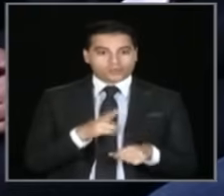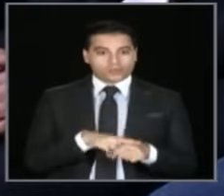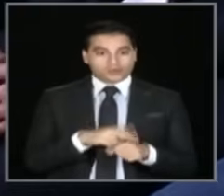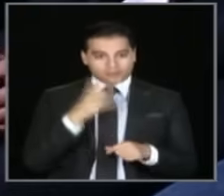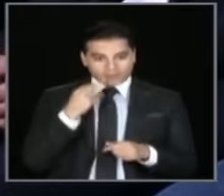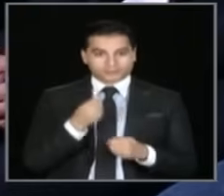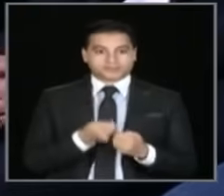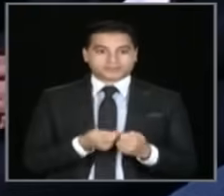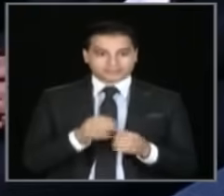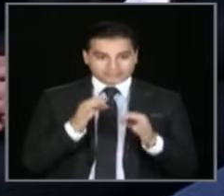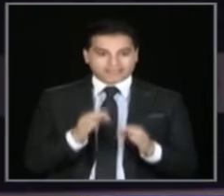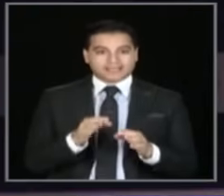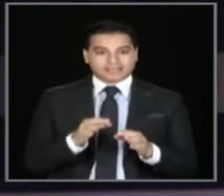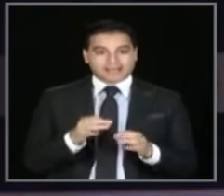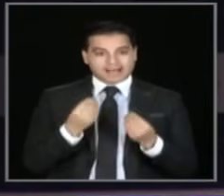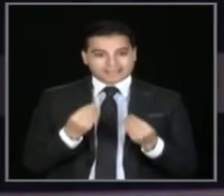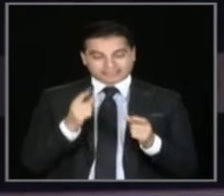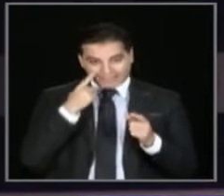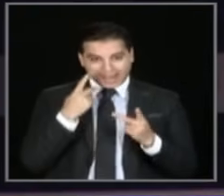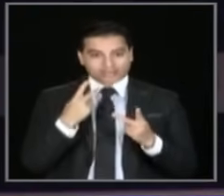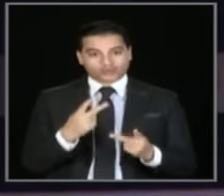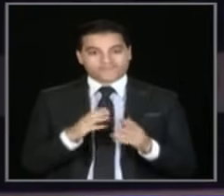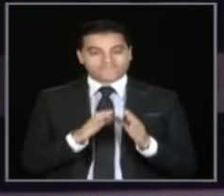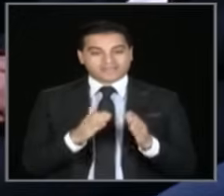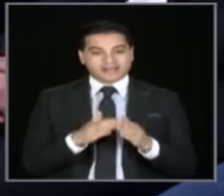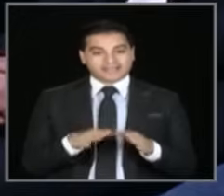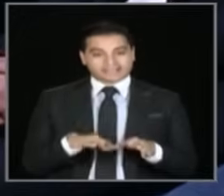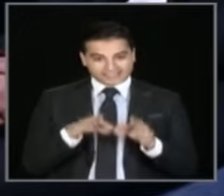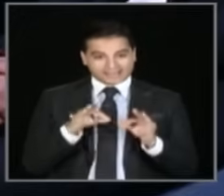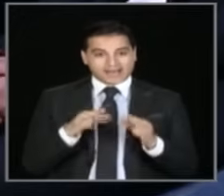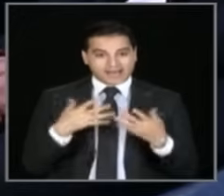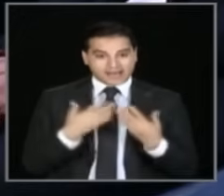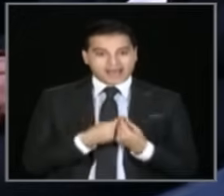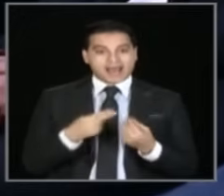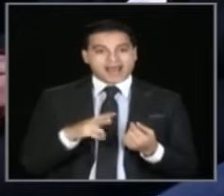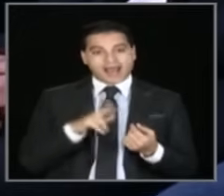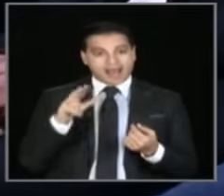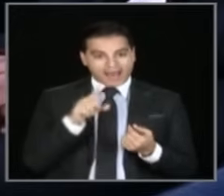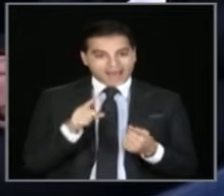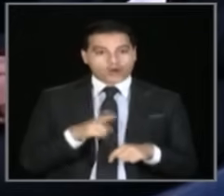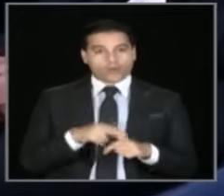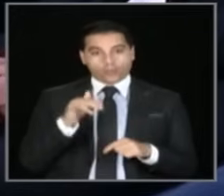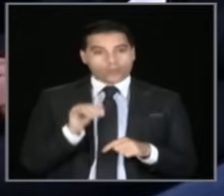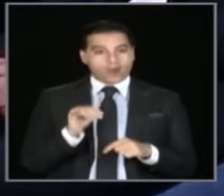مبسوطه جدا. لسه هنشوف فريقك الجديد هيبقى مين. كنت مبسوطه كان معايا علاء وايمن